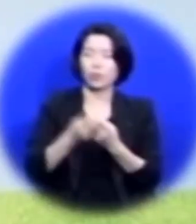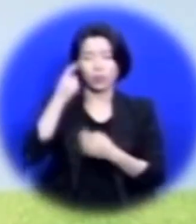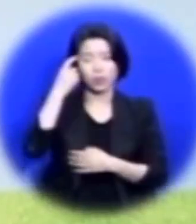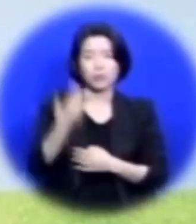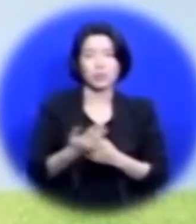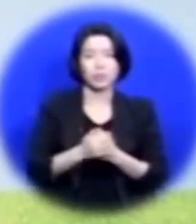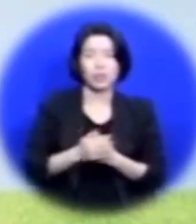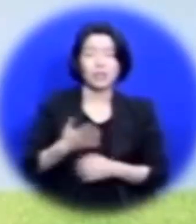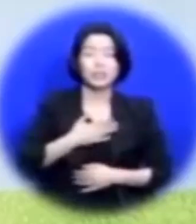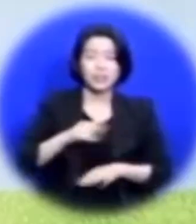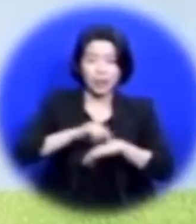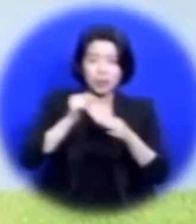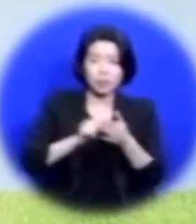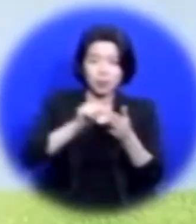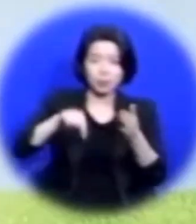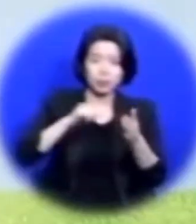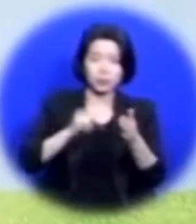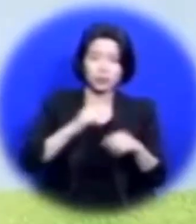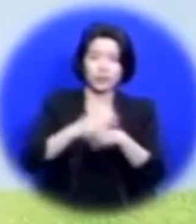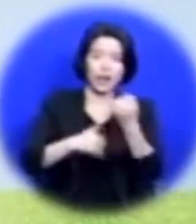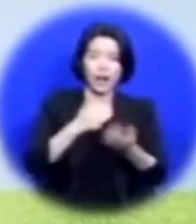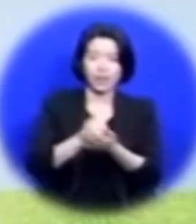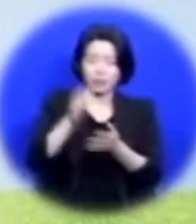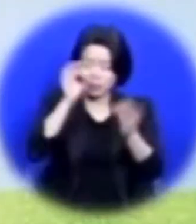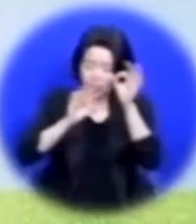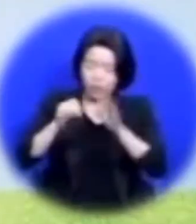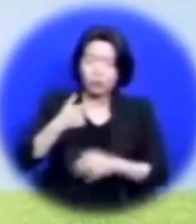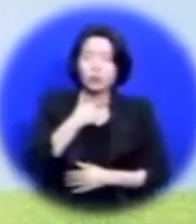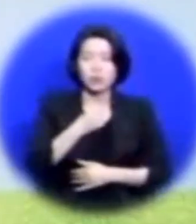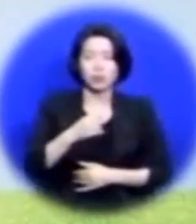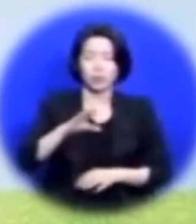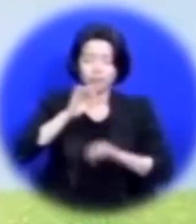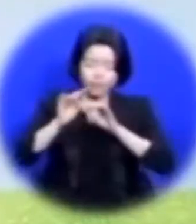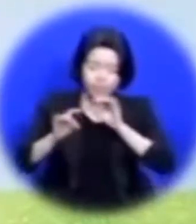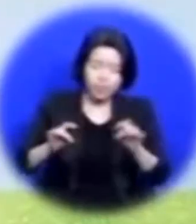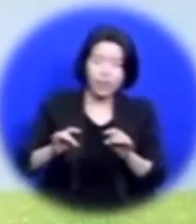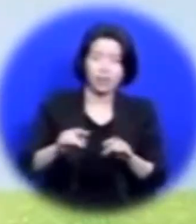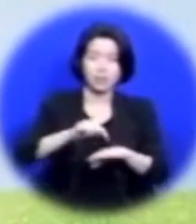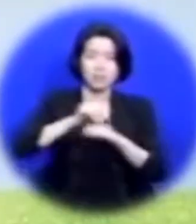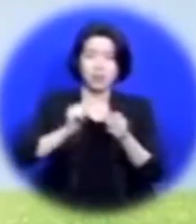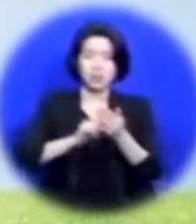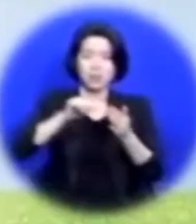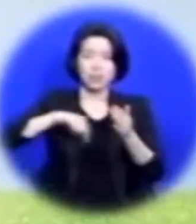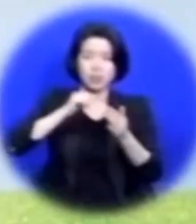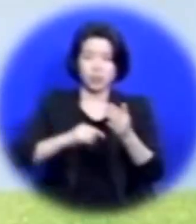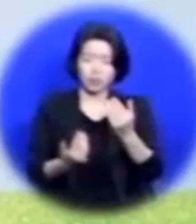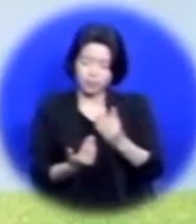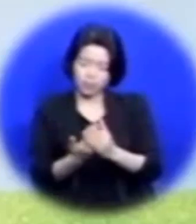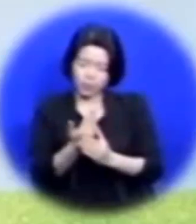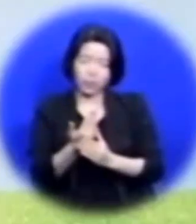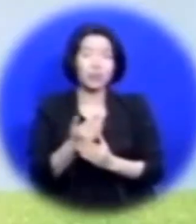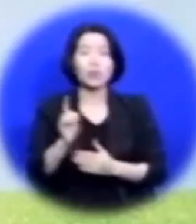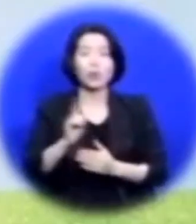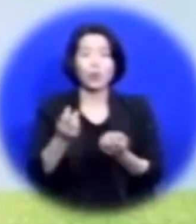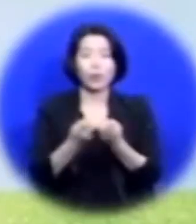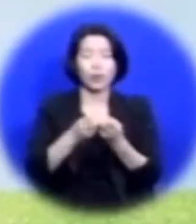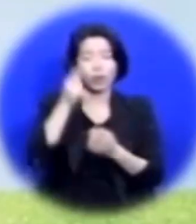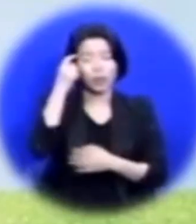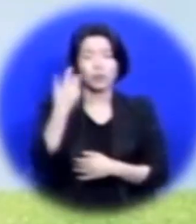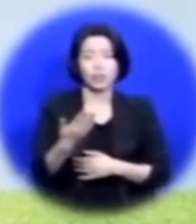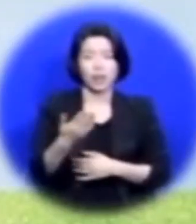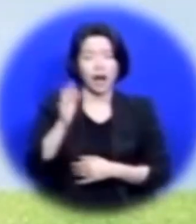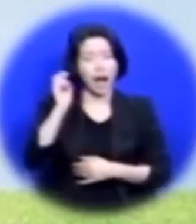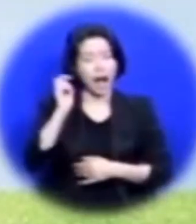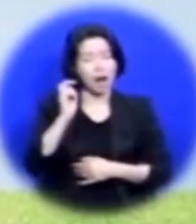내 마음속에는 하나님을 자꾸 싶고 갈망하는 마음이 내 속에 일어나는 데 어떻게 해요 아마 노아가